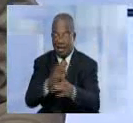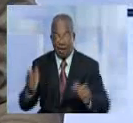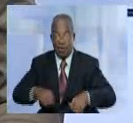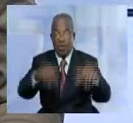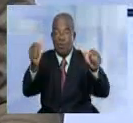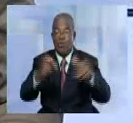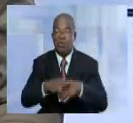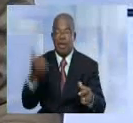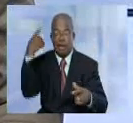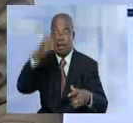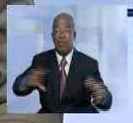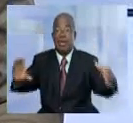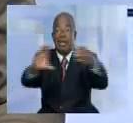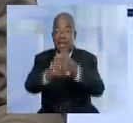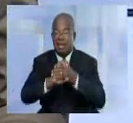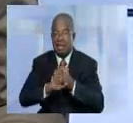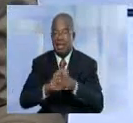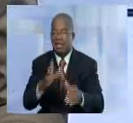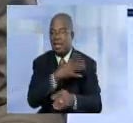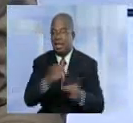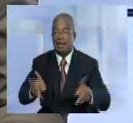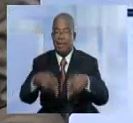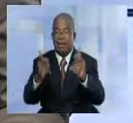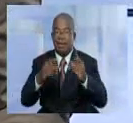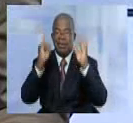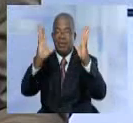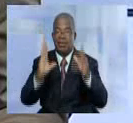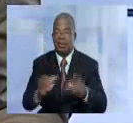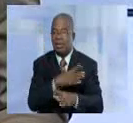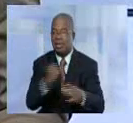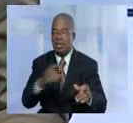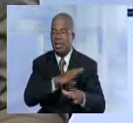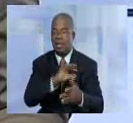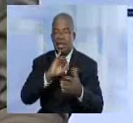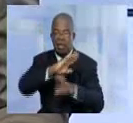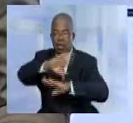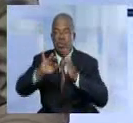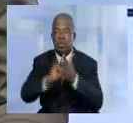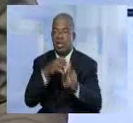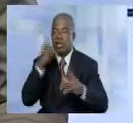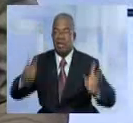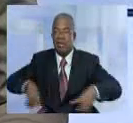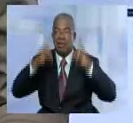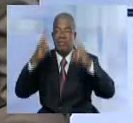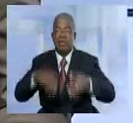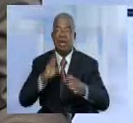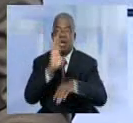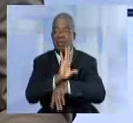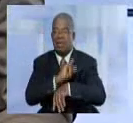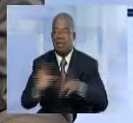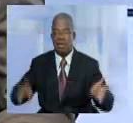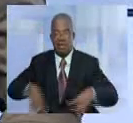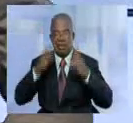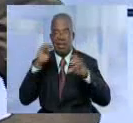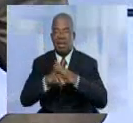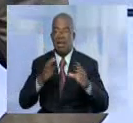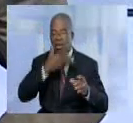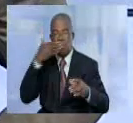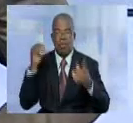la cohésion sociale et permettre aux Ivoiriens et tous ceux qui résident en Côte d'Ivoire de vivre dans de meilleures